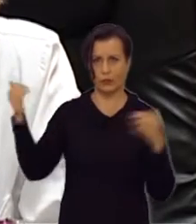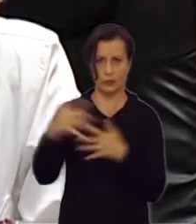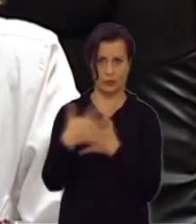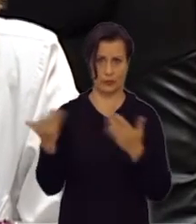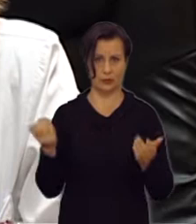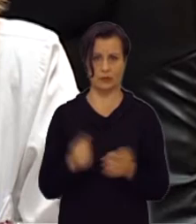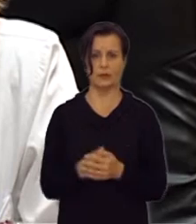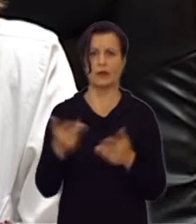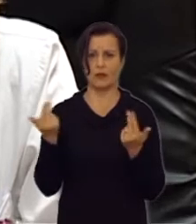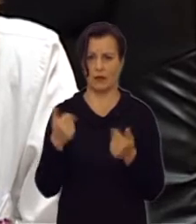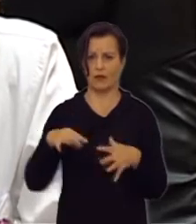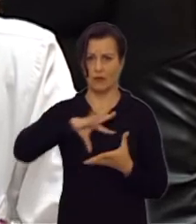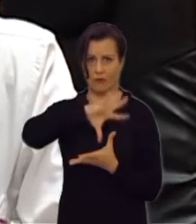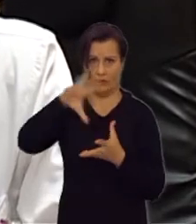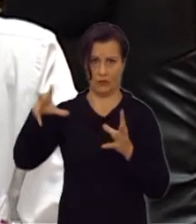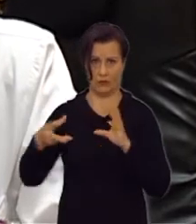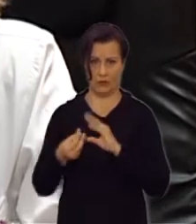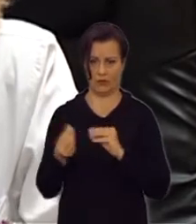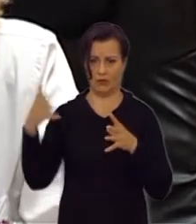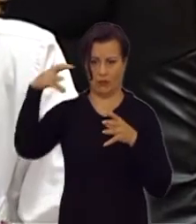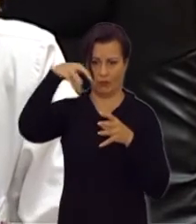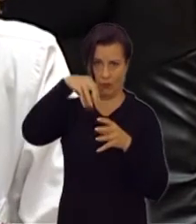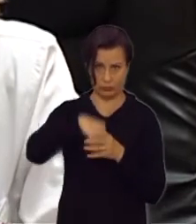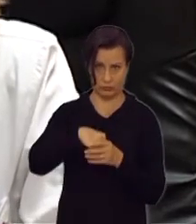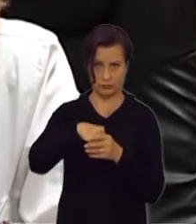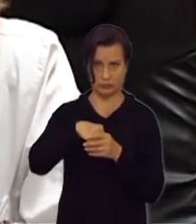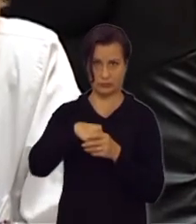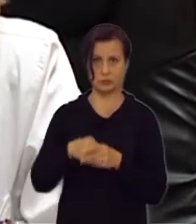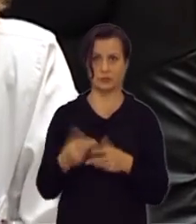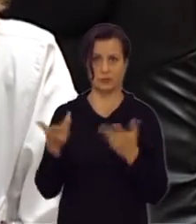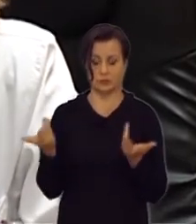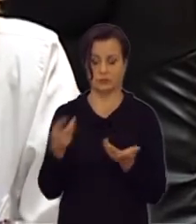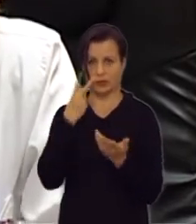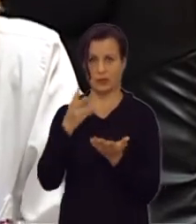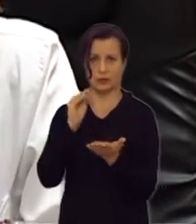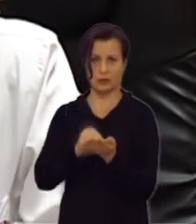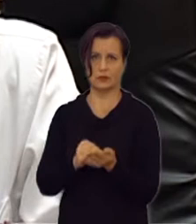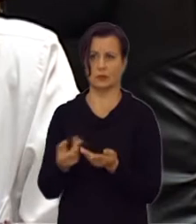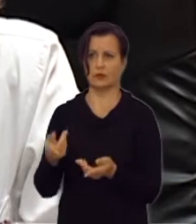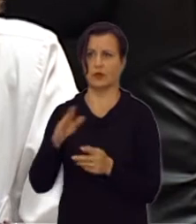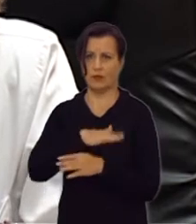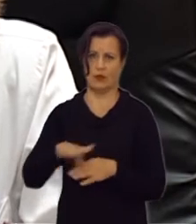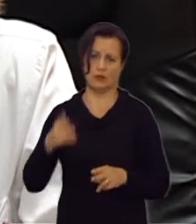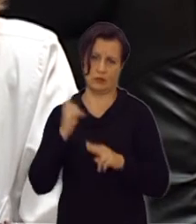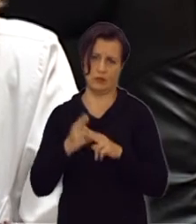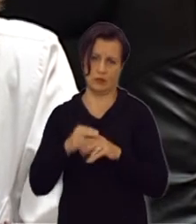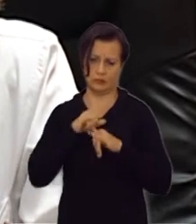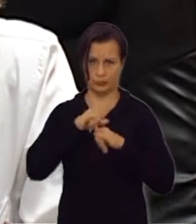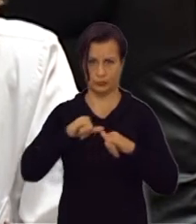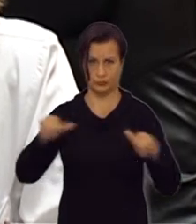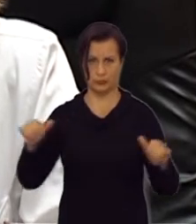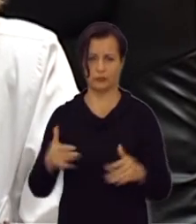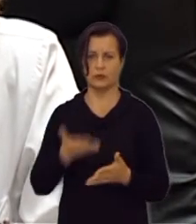Ir visos šitos aplinkybės susideda į bendrą krūvą ir turime rezultatą išaugusi vaikų